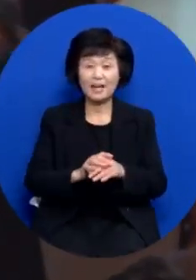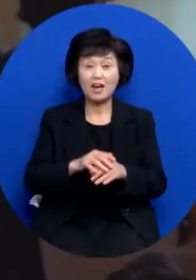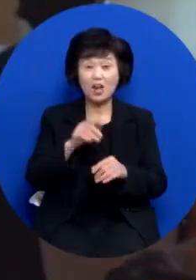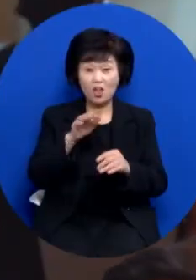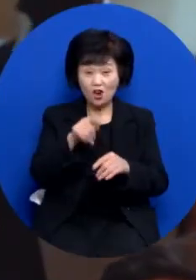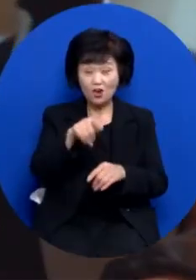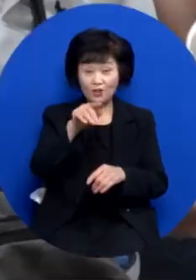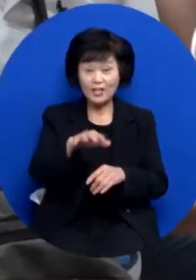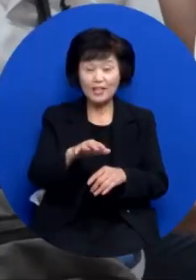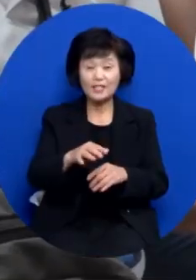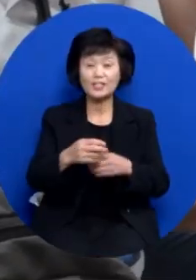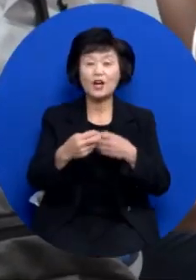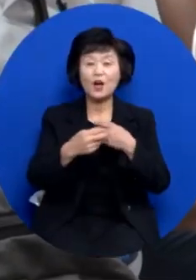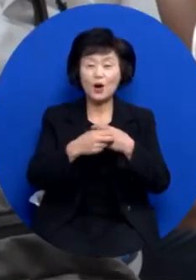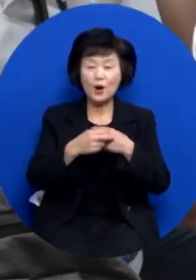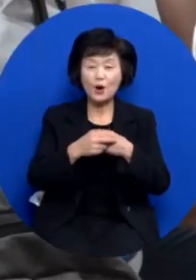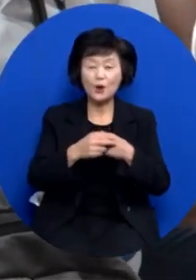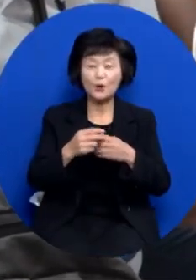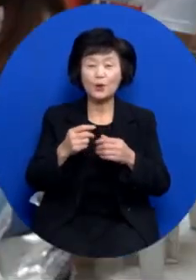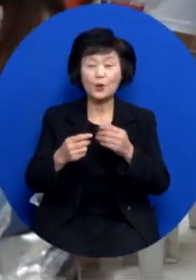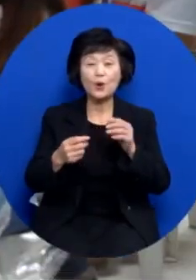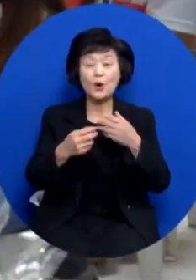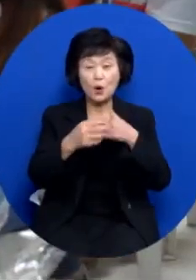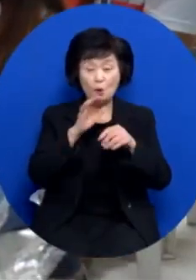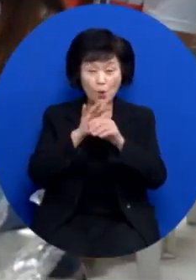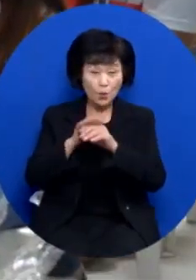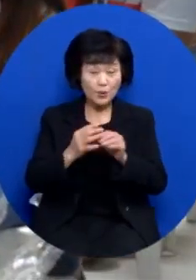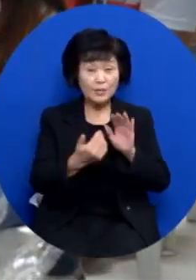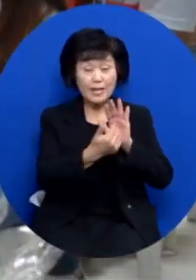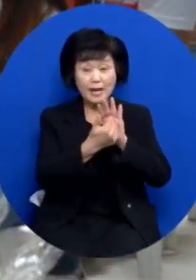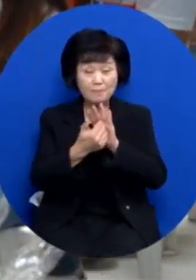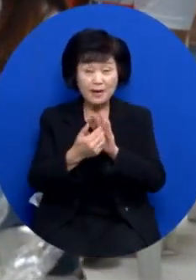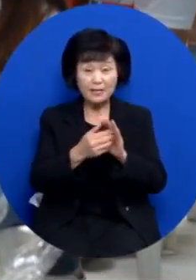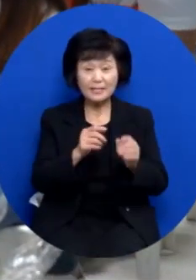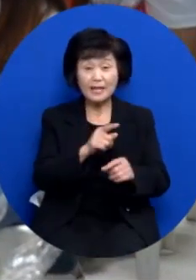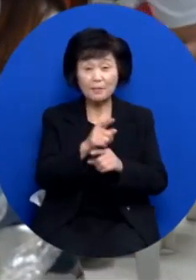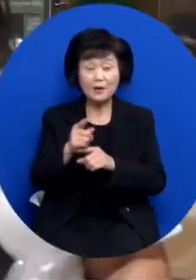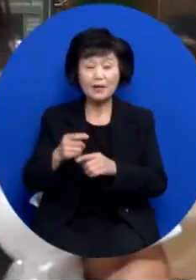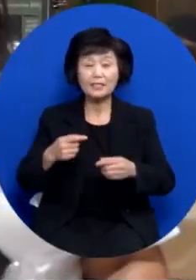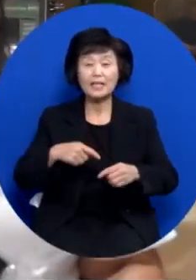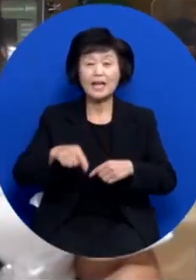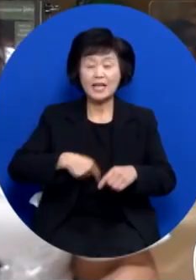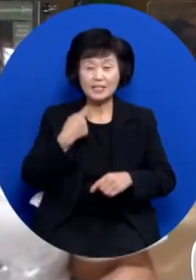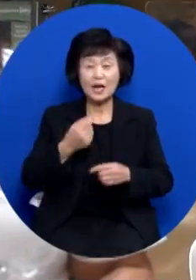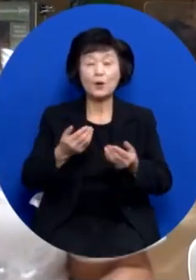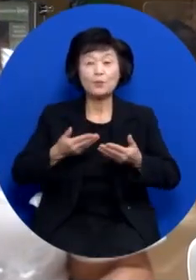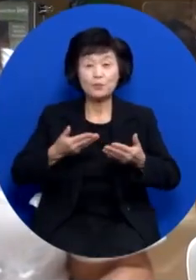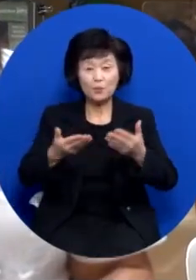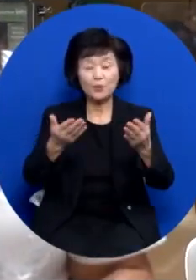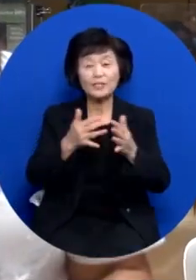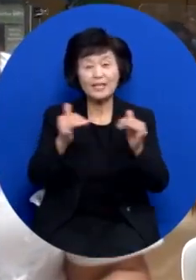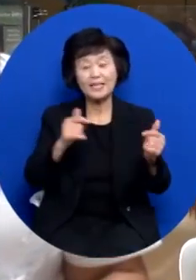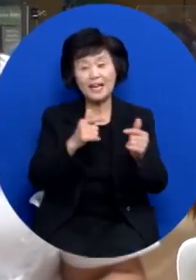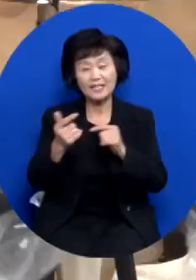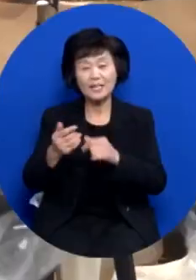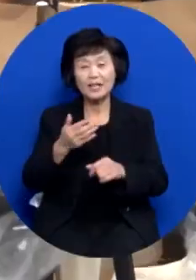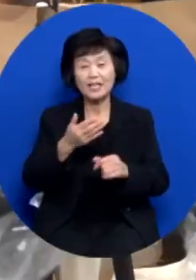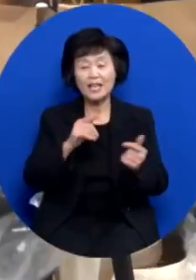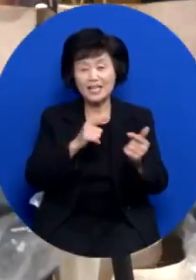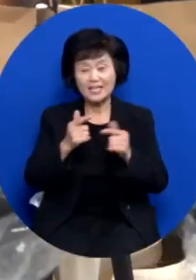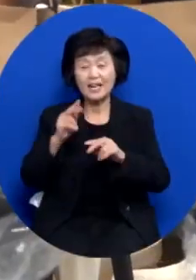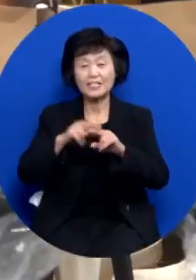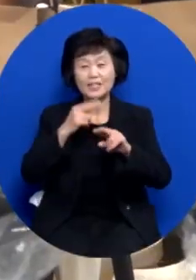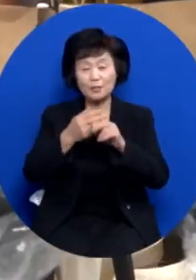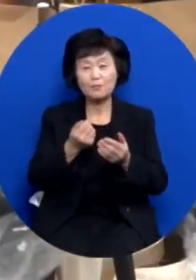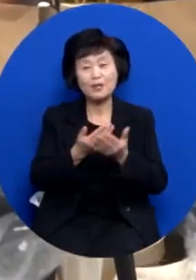산페드로시에서 의료, 방역, 구호활동 등에 참여한 자원봉사자 400여 명에게 식료품을 나눈 것입니다. 한국